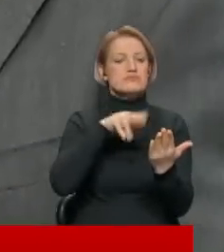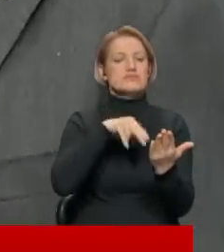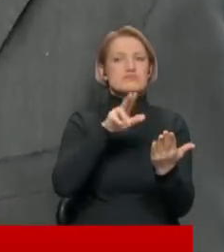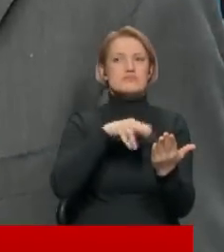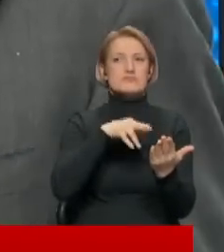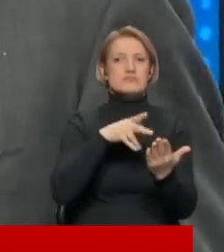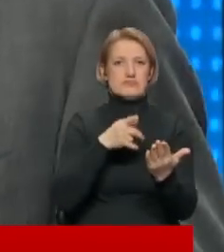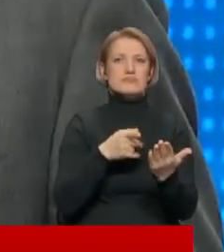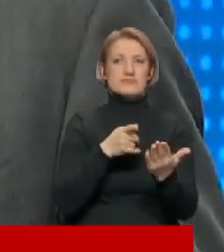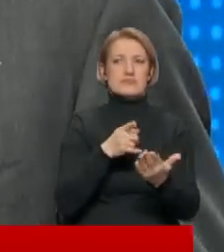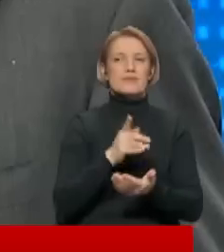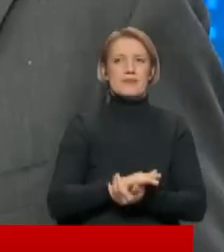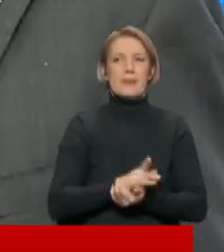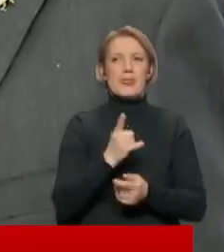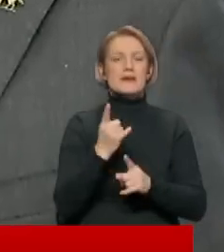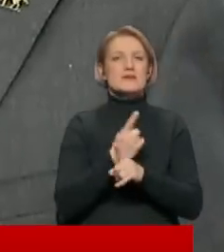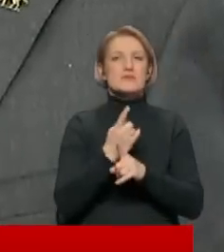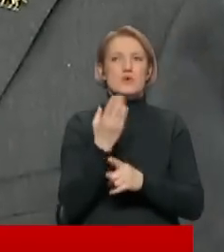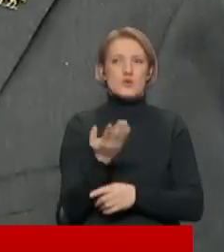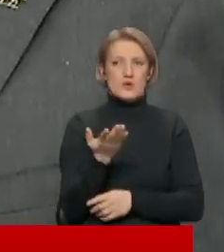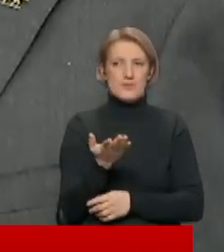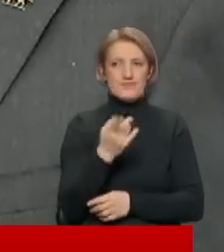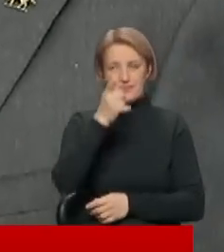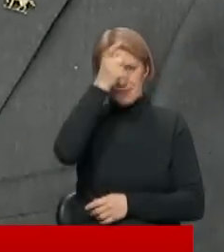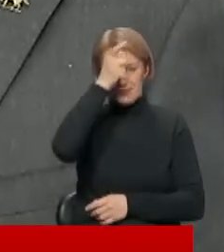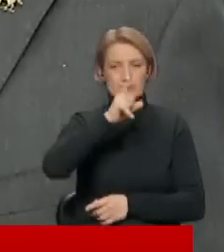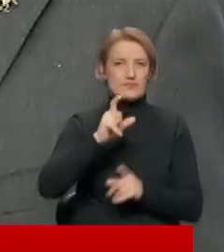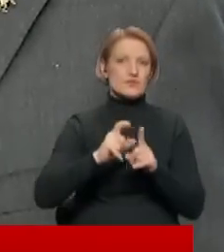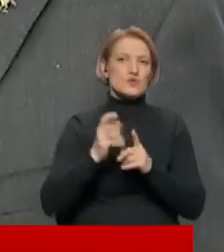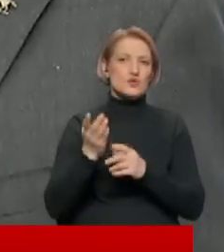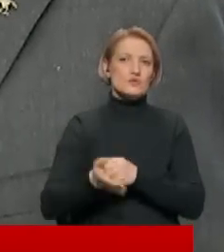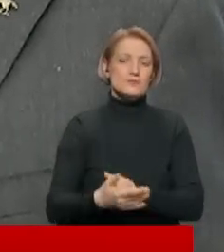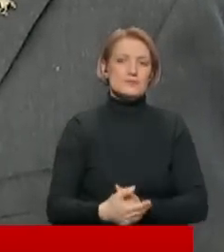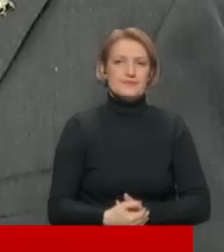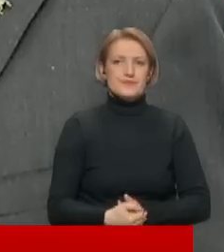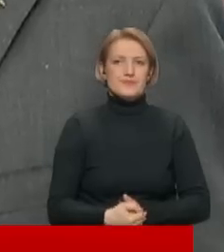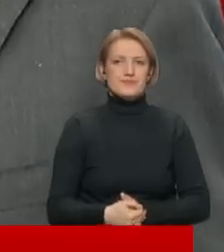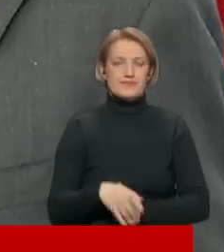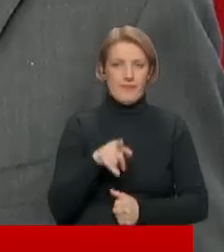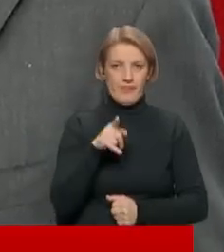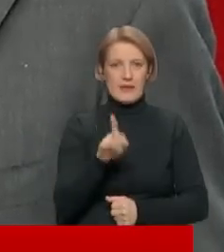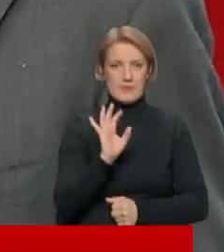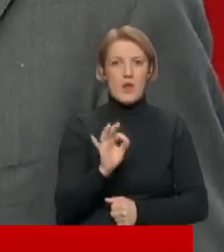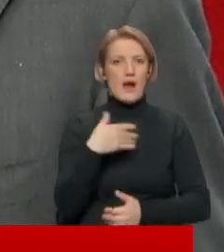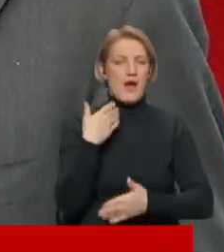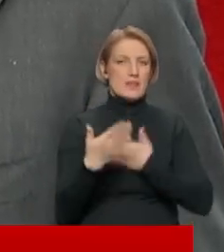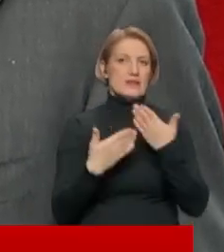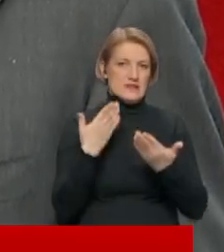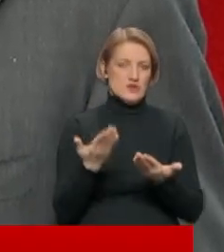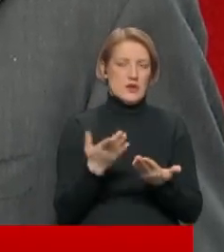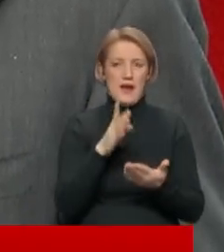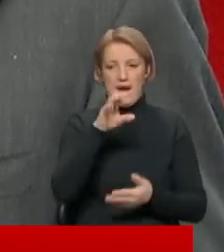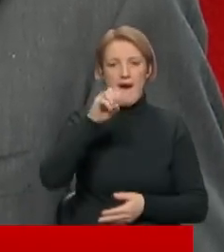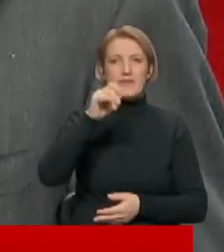şuurunda Bir idrake sebep olmuyor fiili olarak Türkiye'deki durum Şimdi siz böyle nitelendirince de